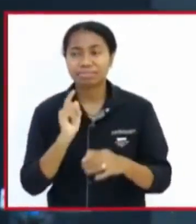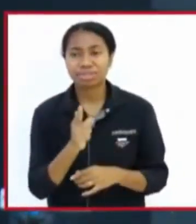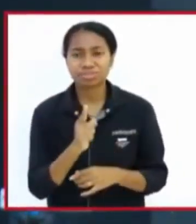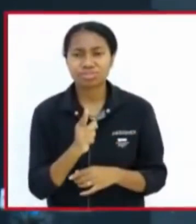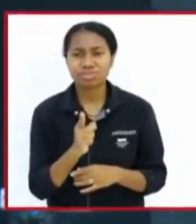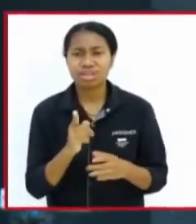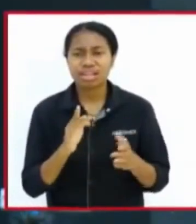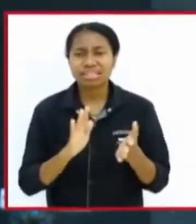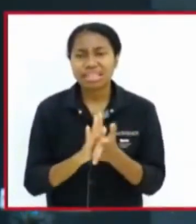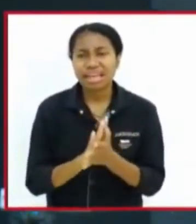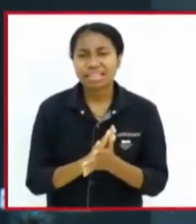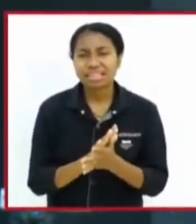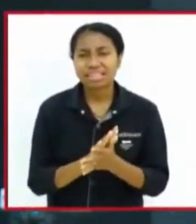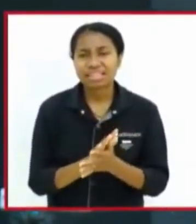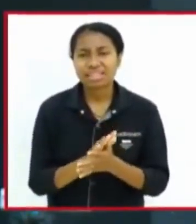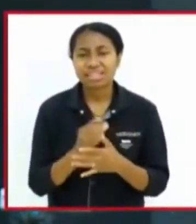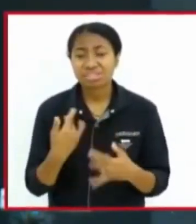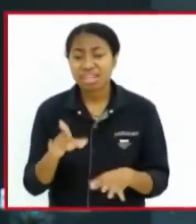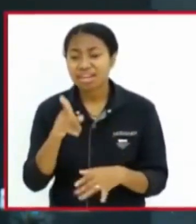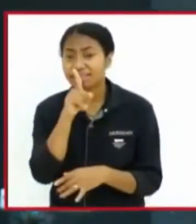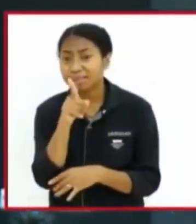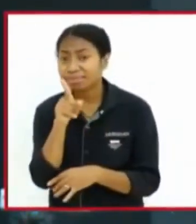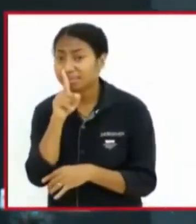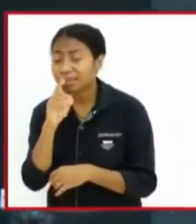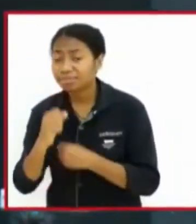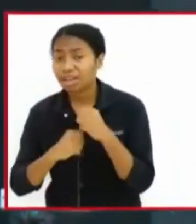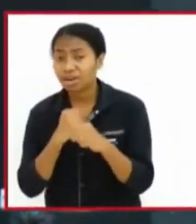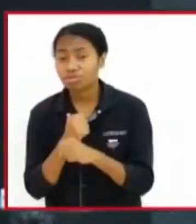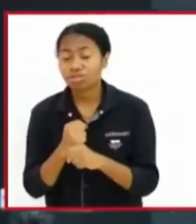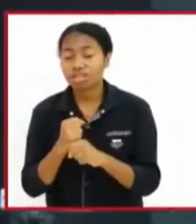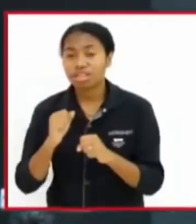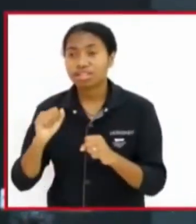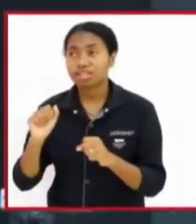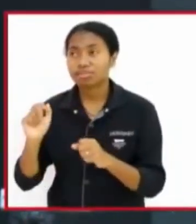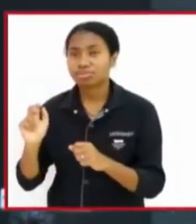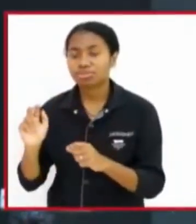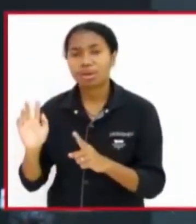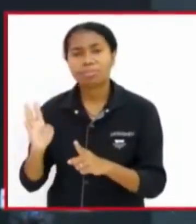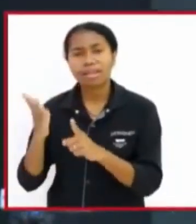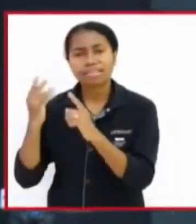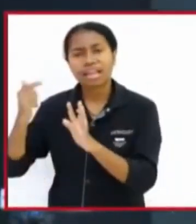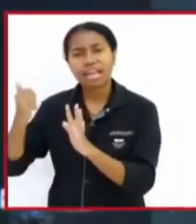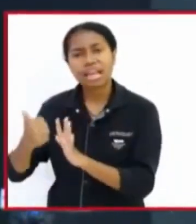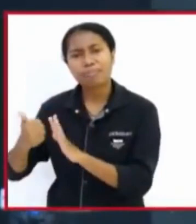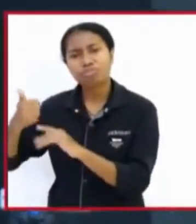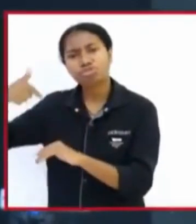dan secara diam-diam tahun 1967 Mesir